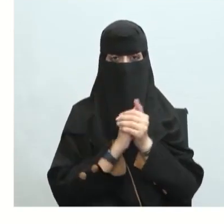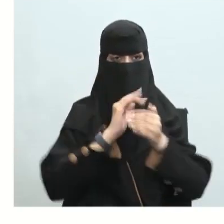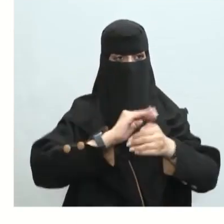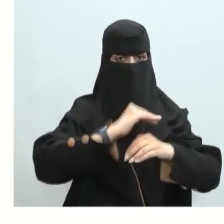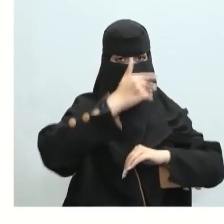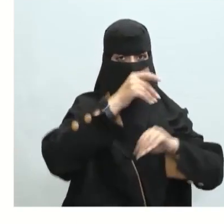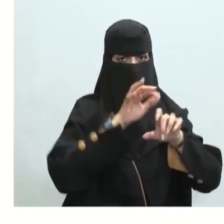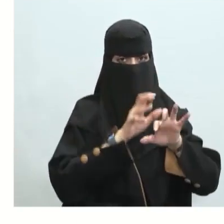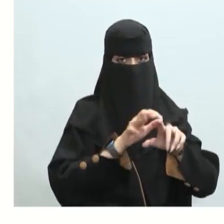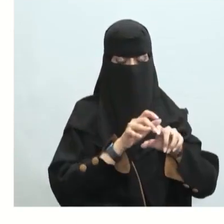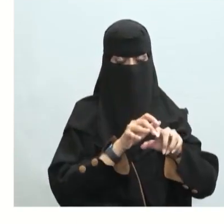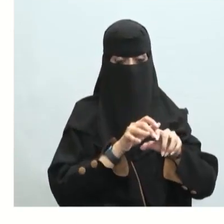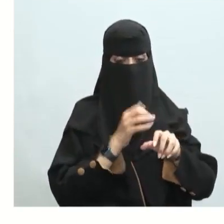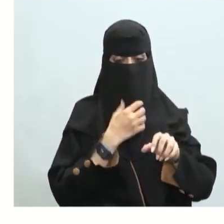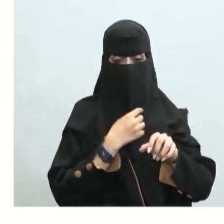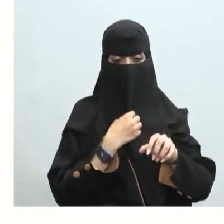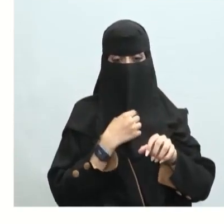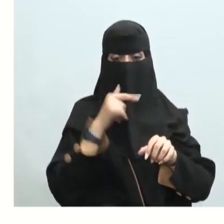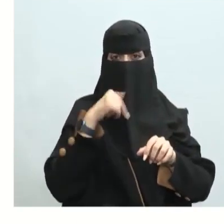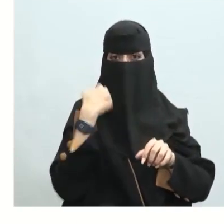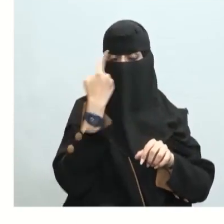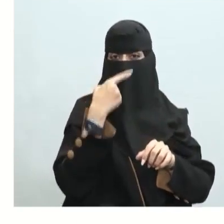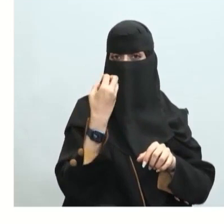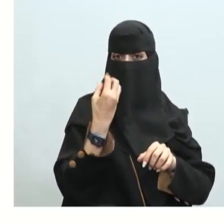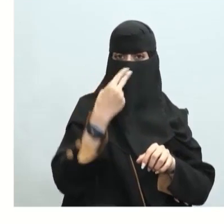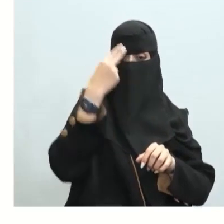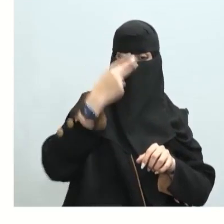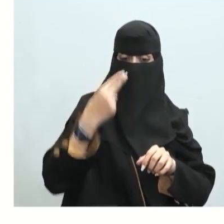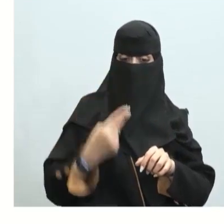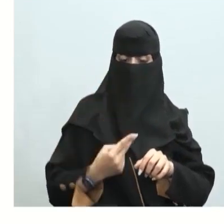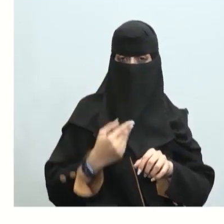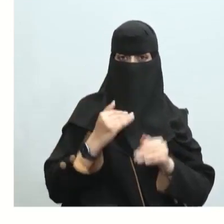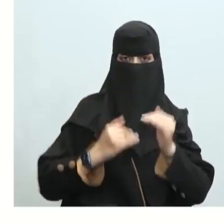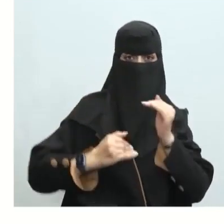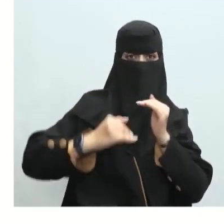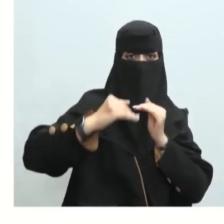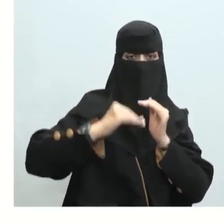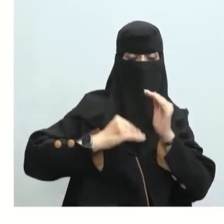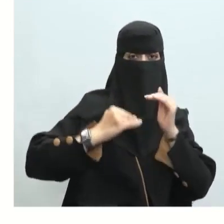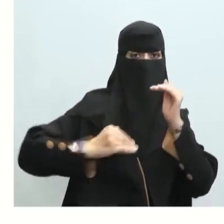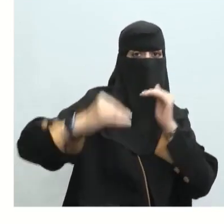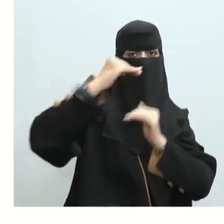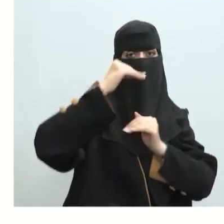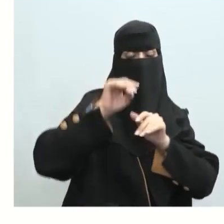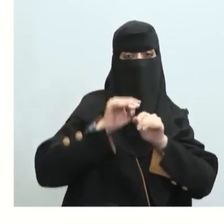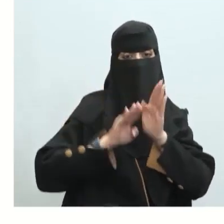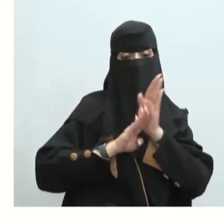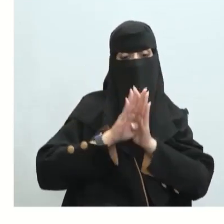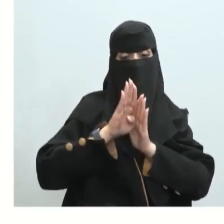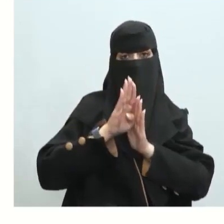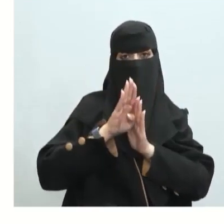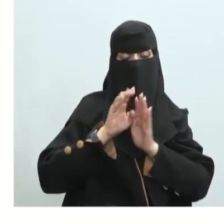الثالثه جميل جهاز حاسوب طبعا ستذكر تقول مثلا جمال التصميم لاحظ هنا الكيبورد جمال